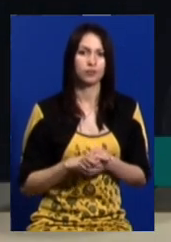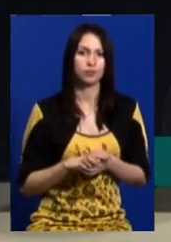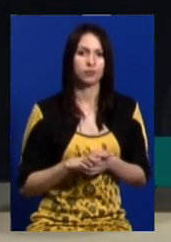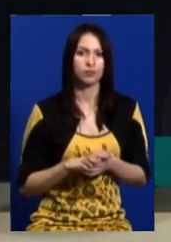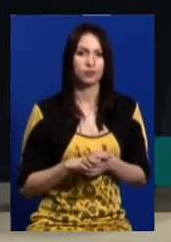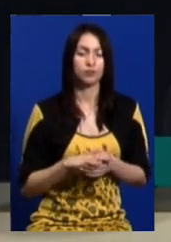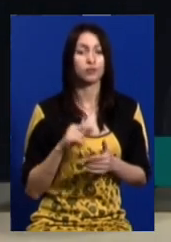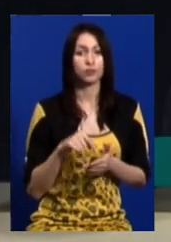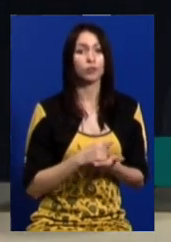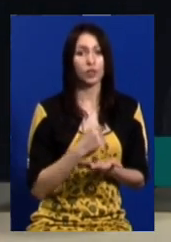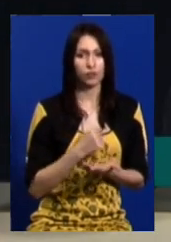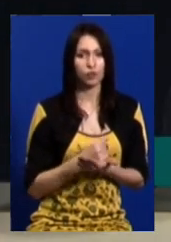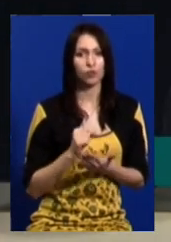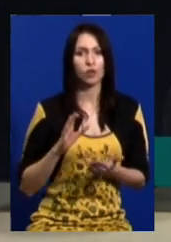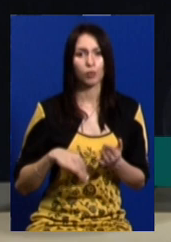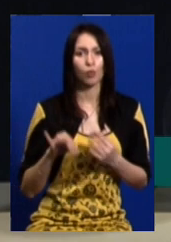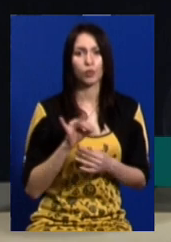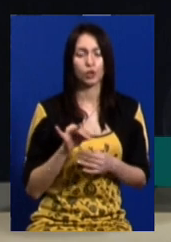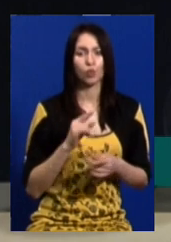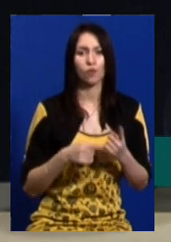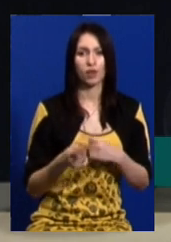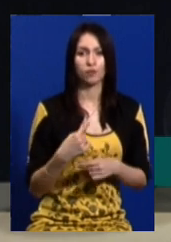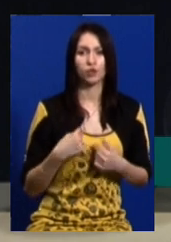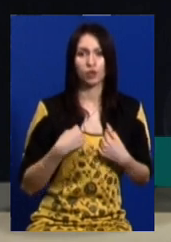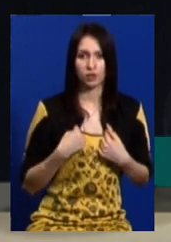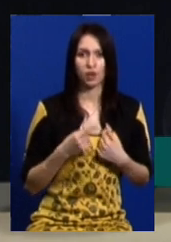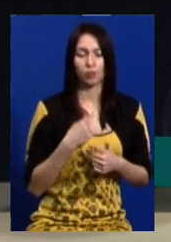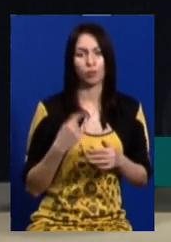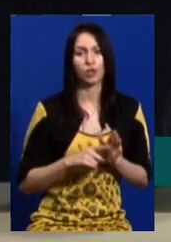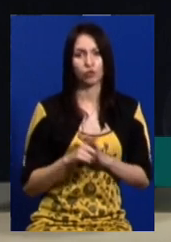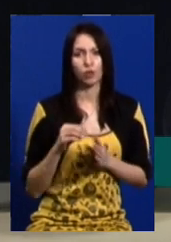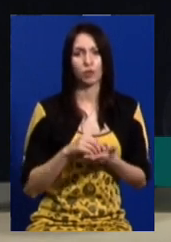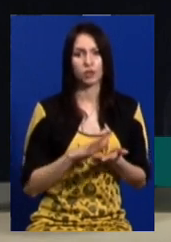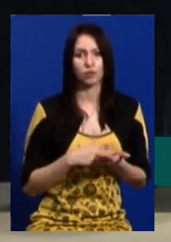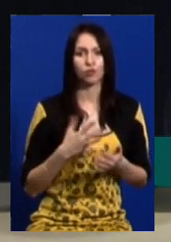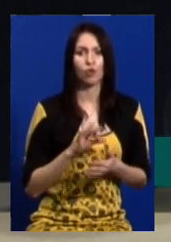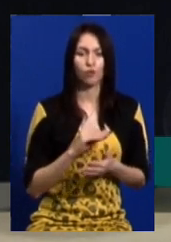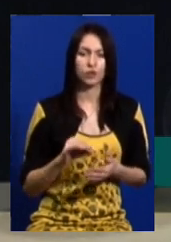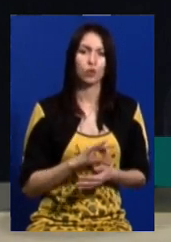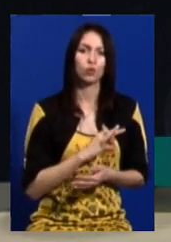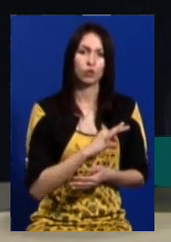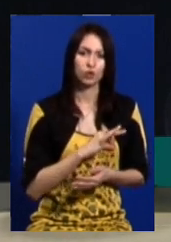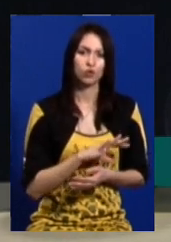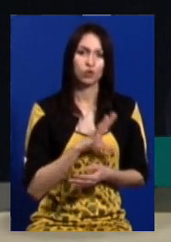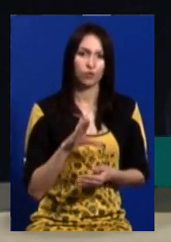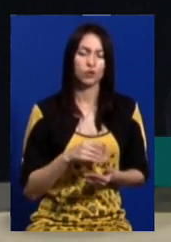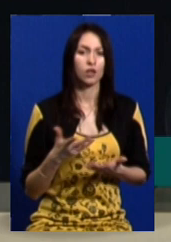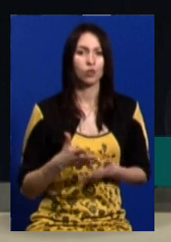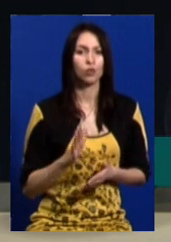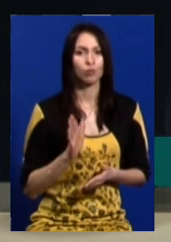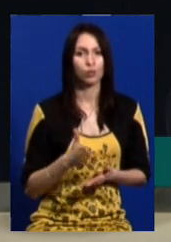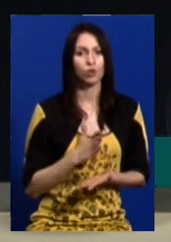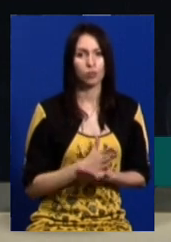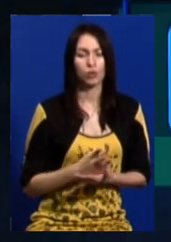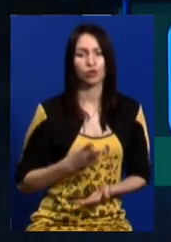культури. Вони затверджують, і потім статут повертається до нас, і ми починаємо реєструвати вже офіційно, юридично всі парафії, які будуть мати